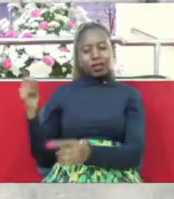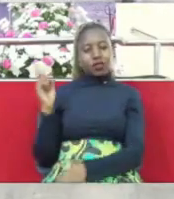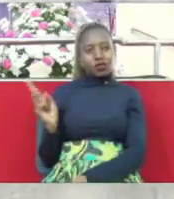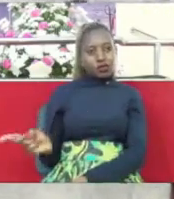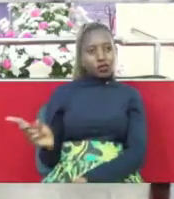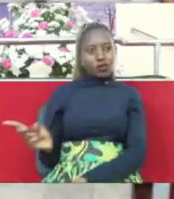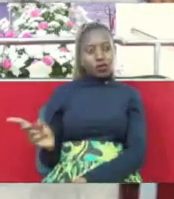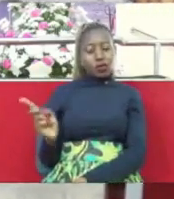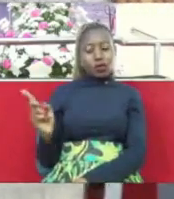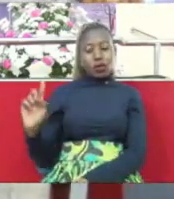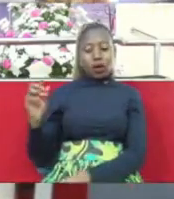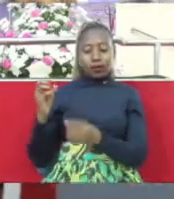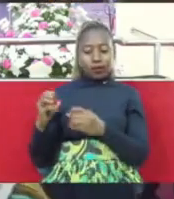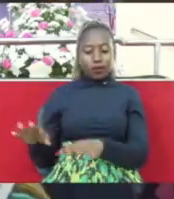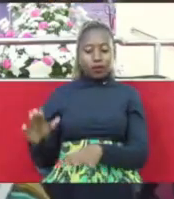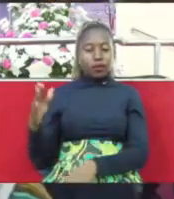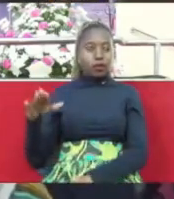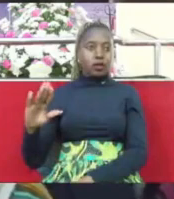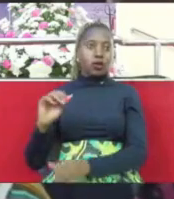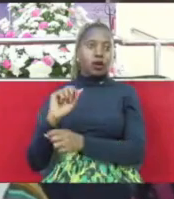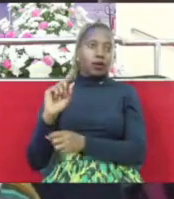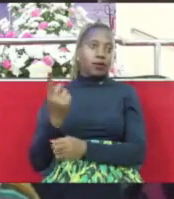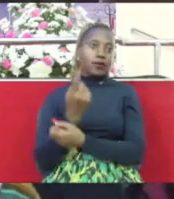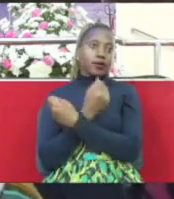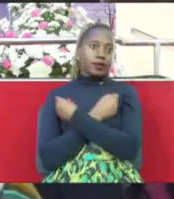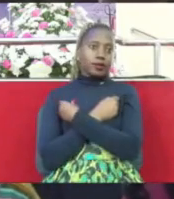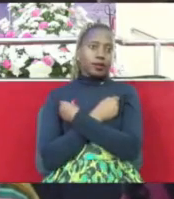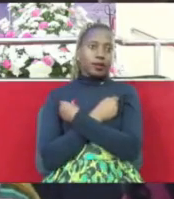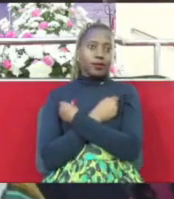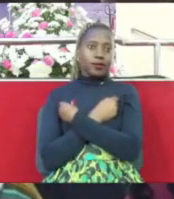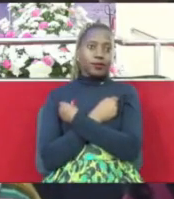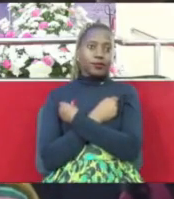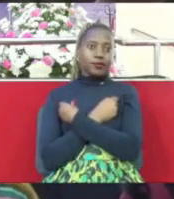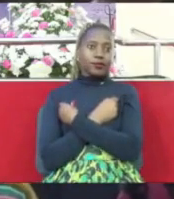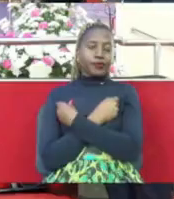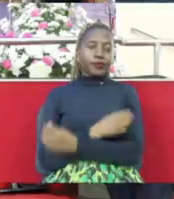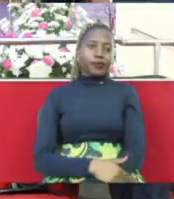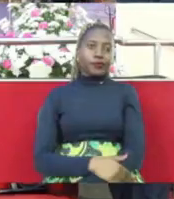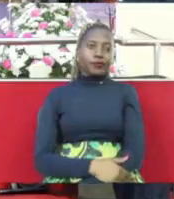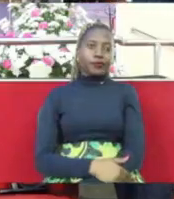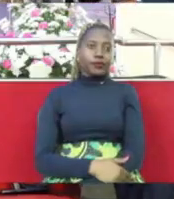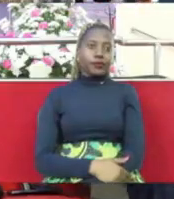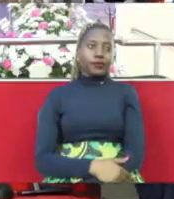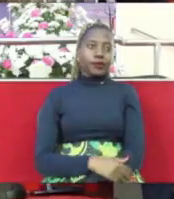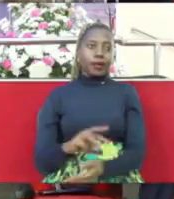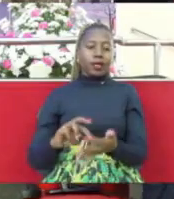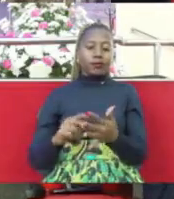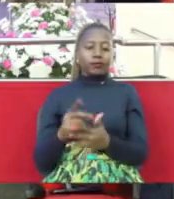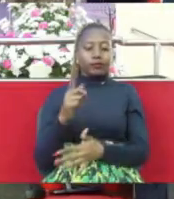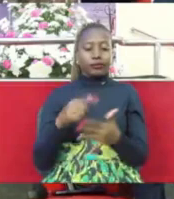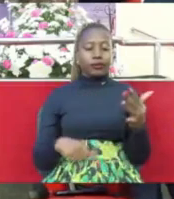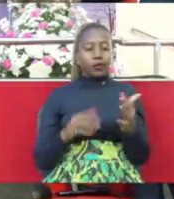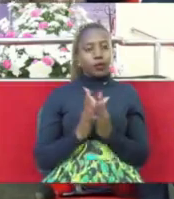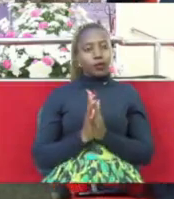your first love. Ni kwamba umepoteza upendo wako wa kwanza. You have lost the first love. Umepoteza upendo wako wa kwanza. In other words, kwa jina hili, kwa jina hili,